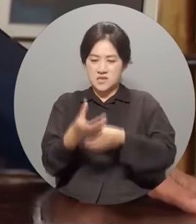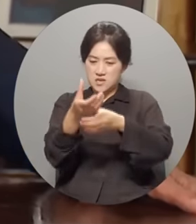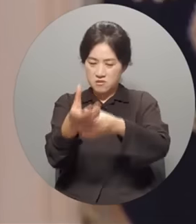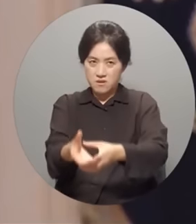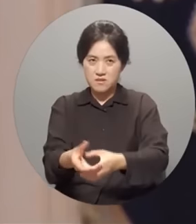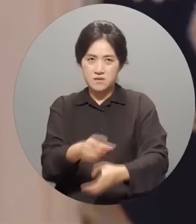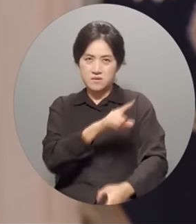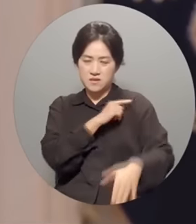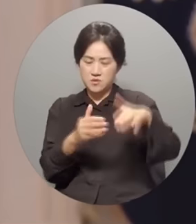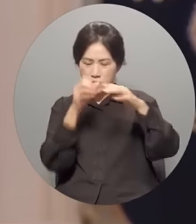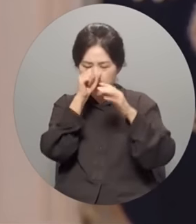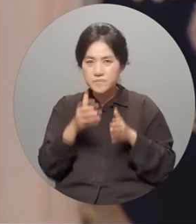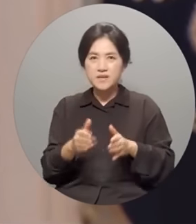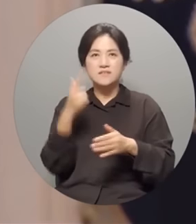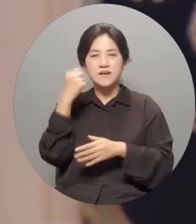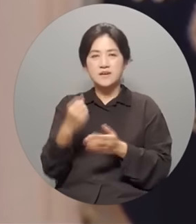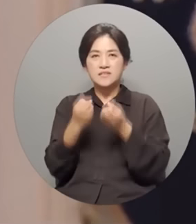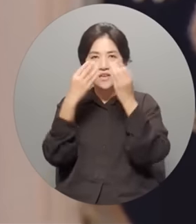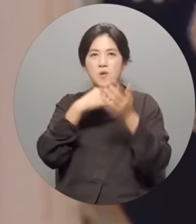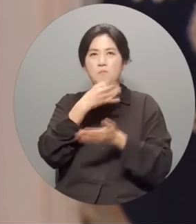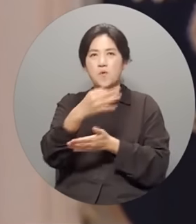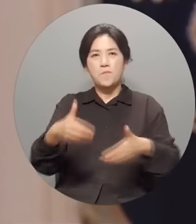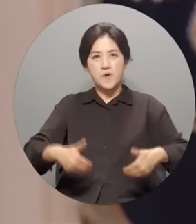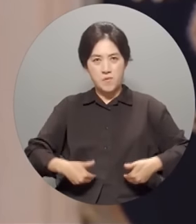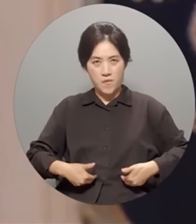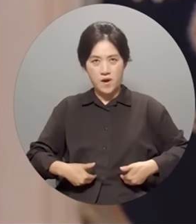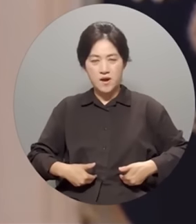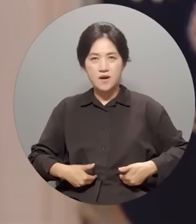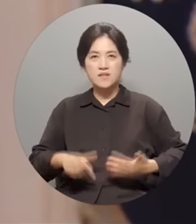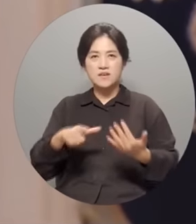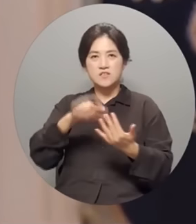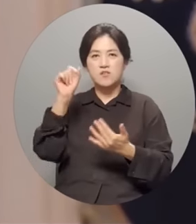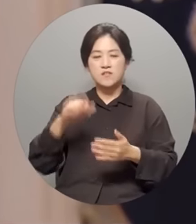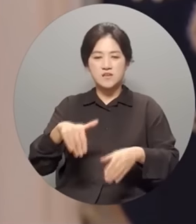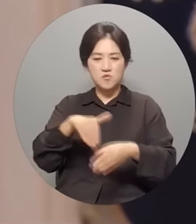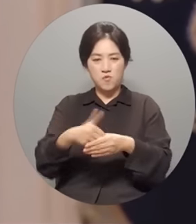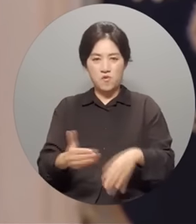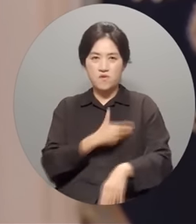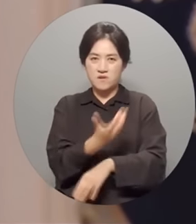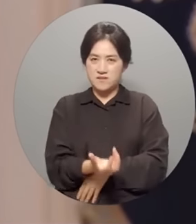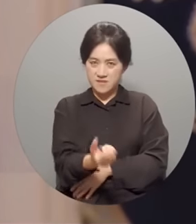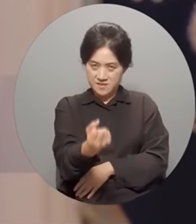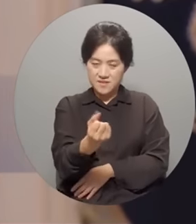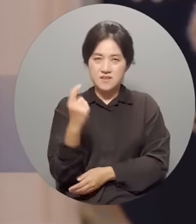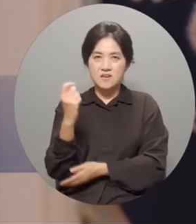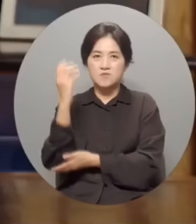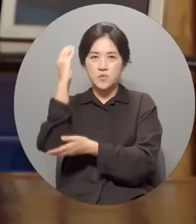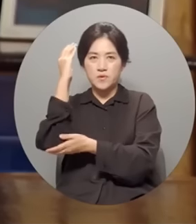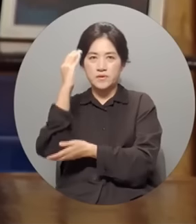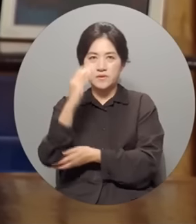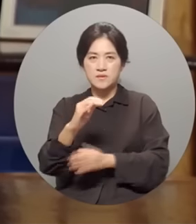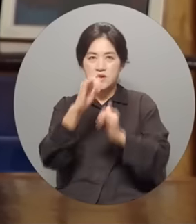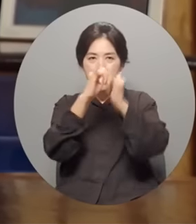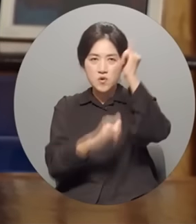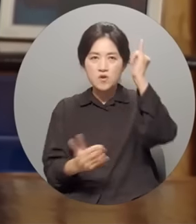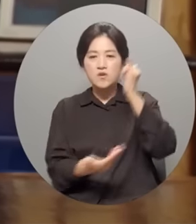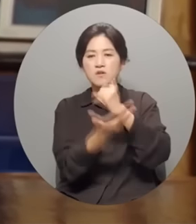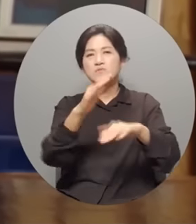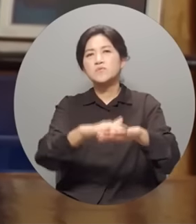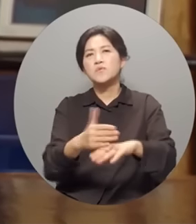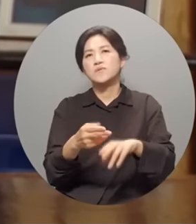generation. 새로운 목소리가 필요한 시점이고 선택은 유권자의 몫이라고 강조했습니다. History is in your